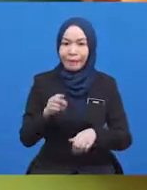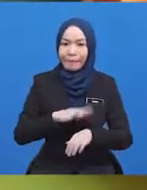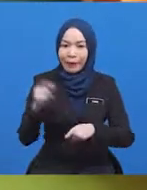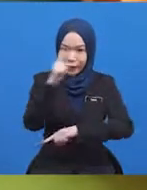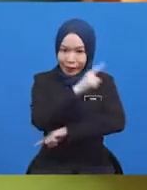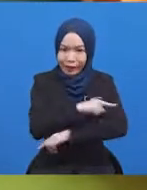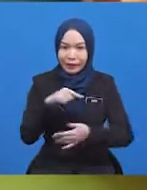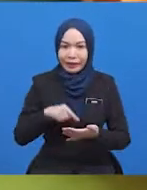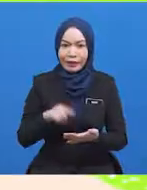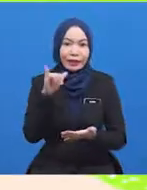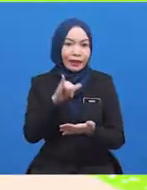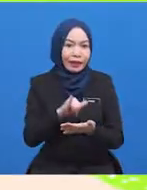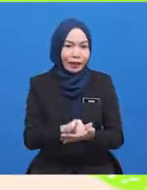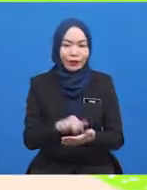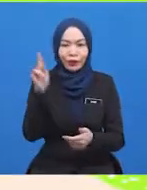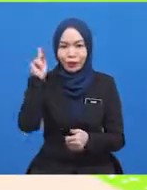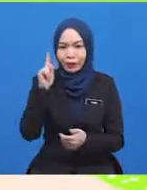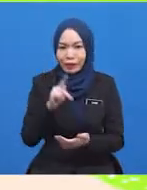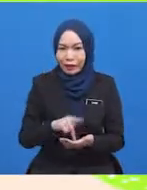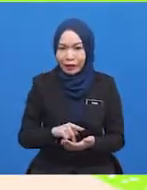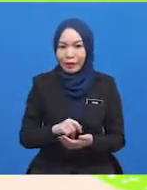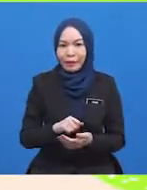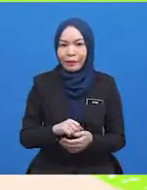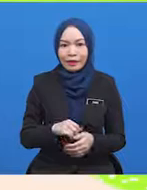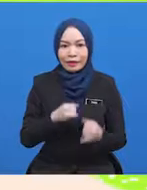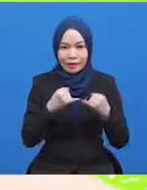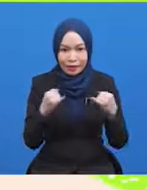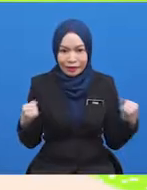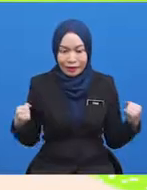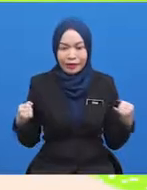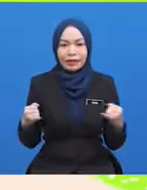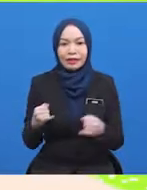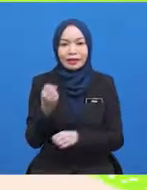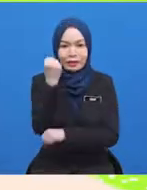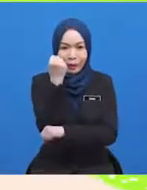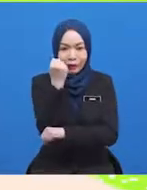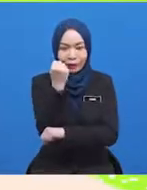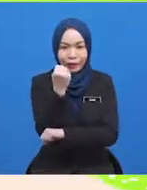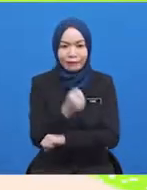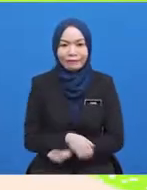hari ini, iaitu mengenal pasti jenis batuan.